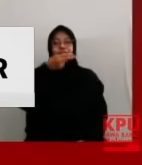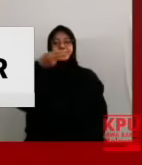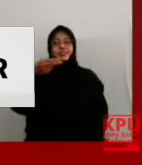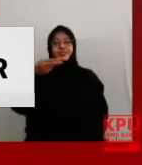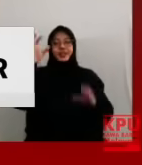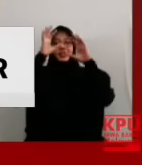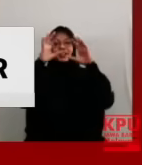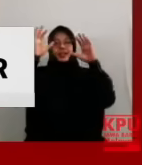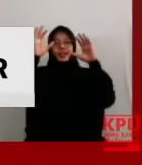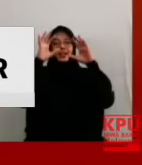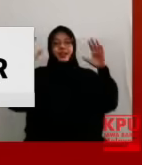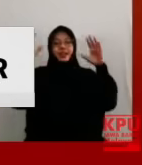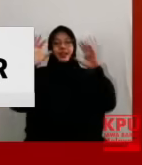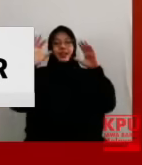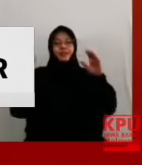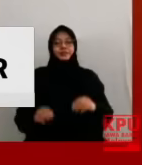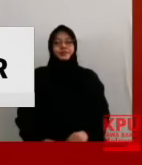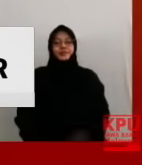Indonesia raya